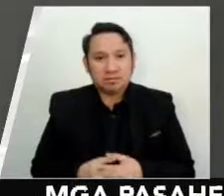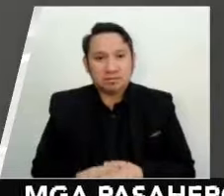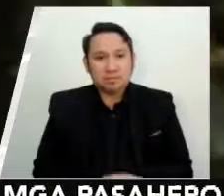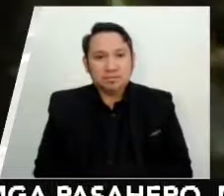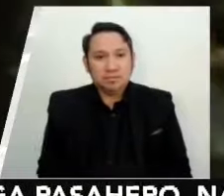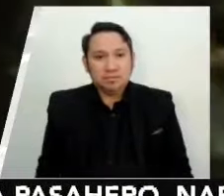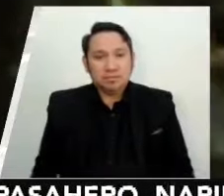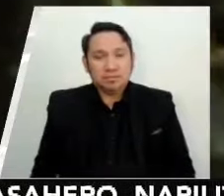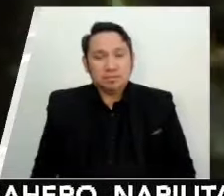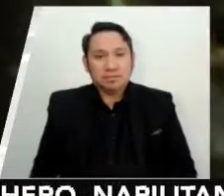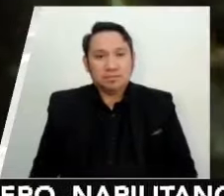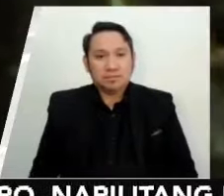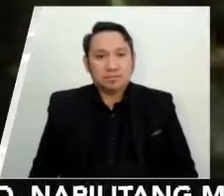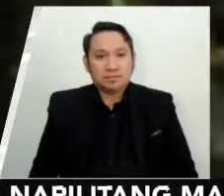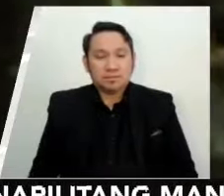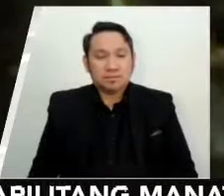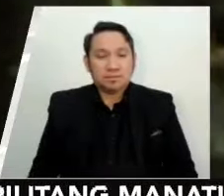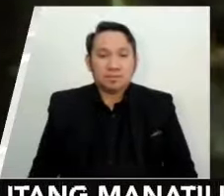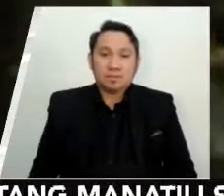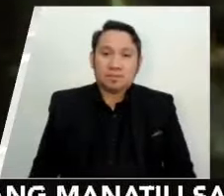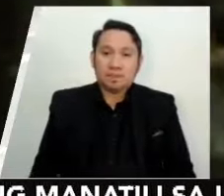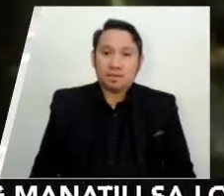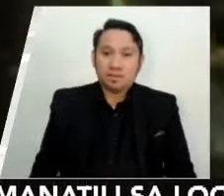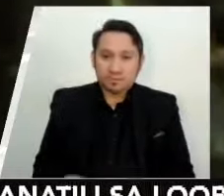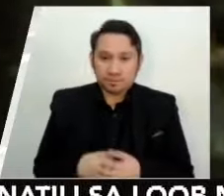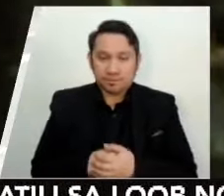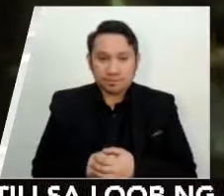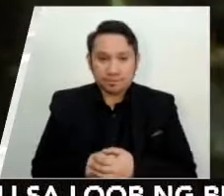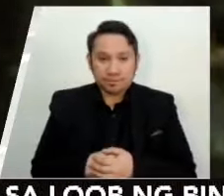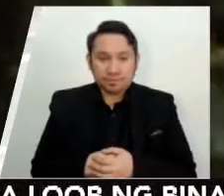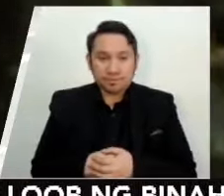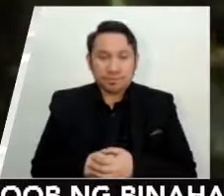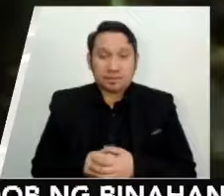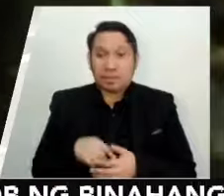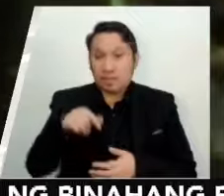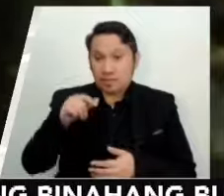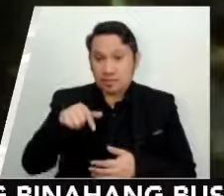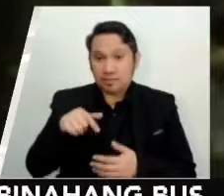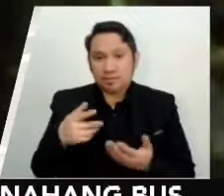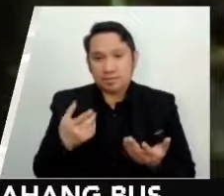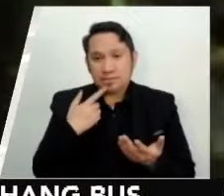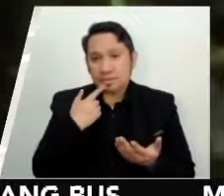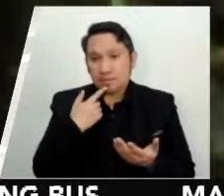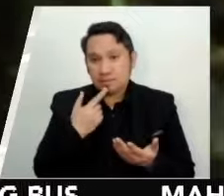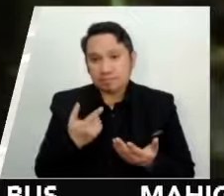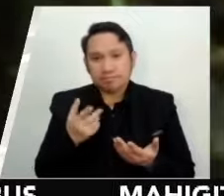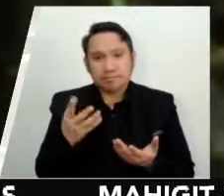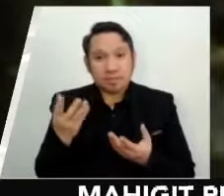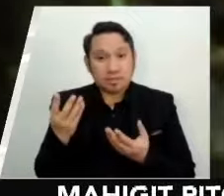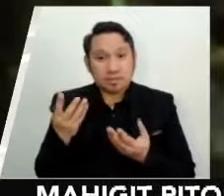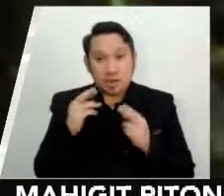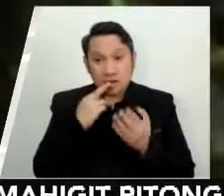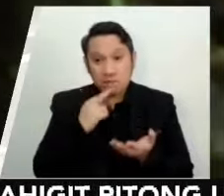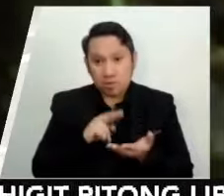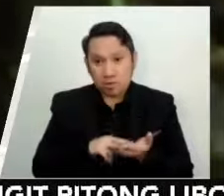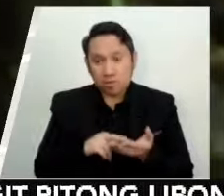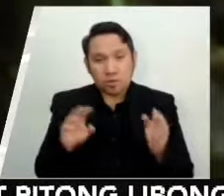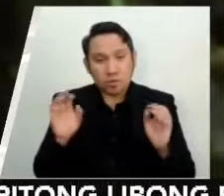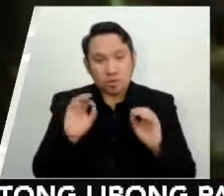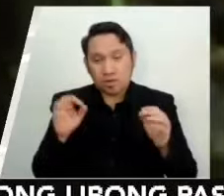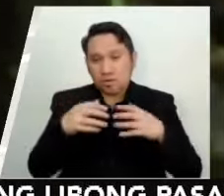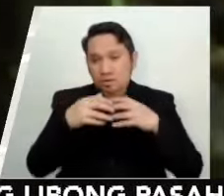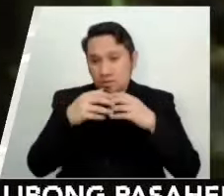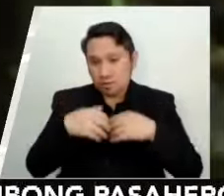Mel, ayon naman sa PDRRMO dito nga sa Aurora, wala naman daw na itala na anumang landslide sa buong probinsya,